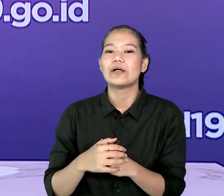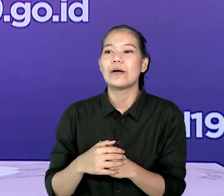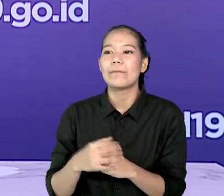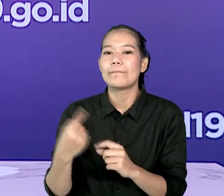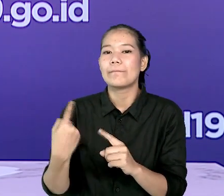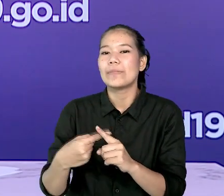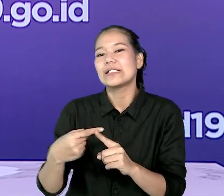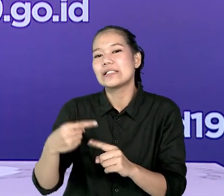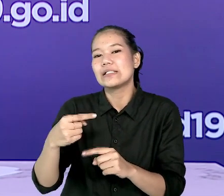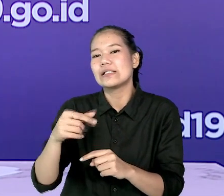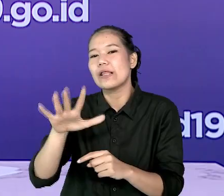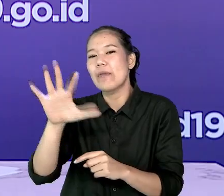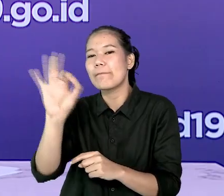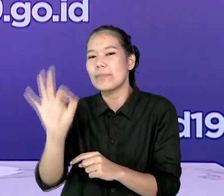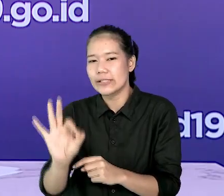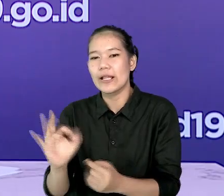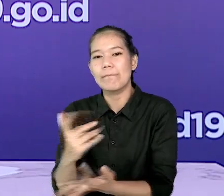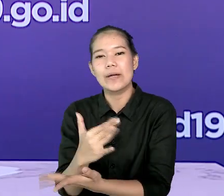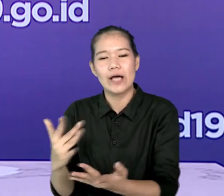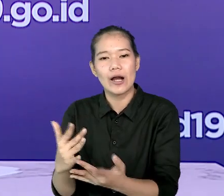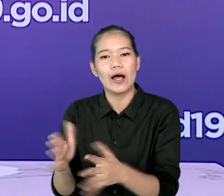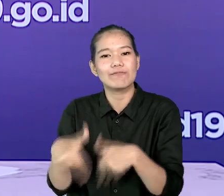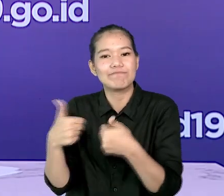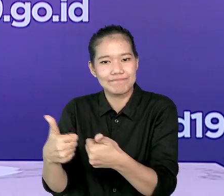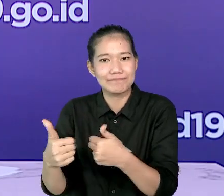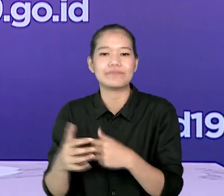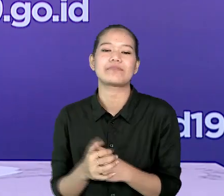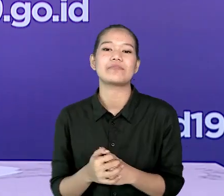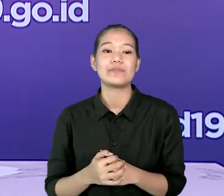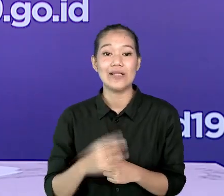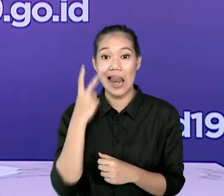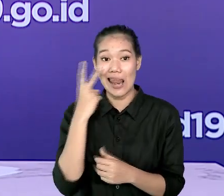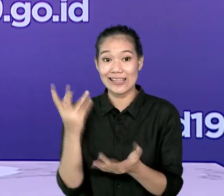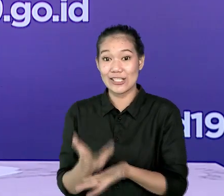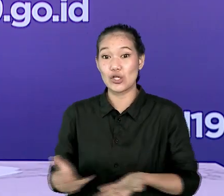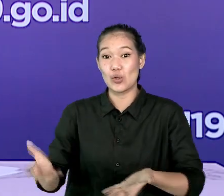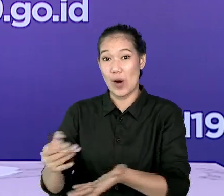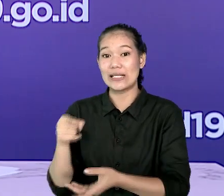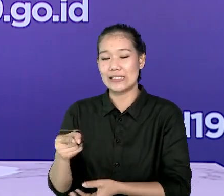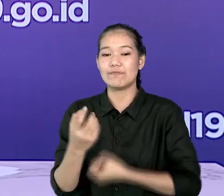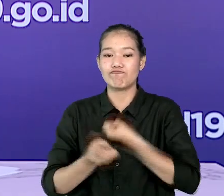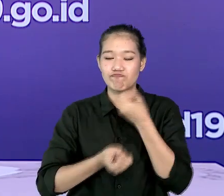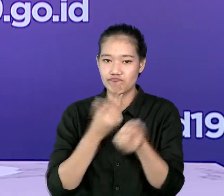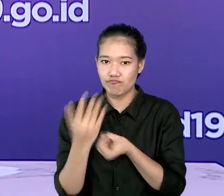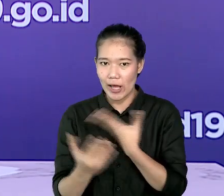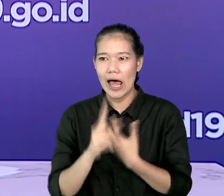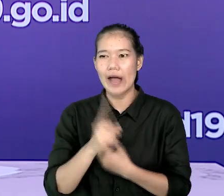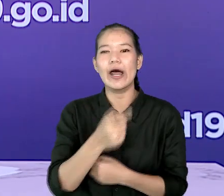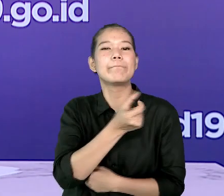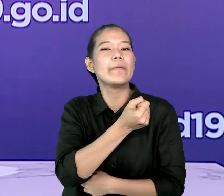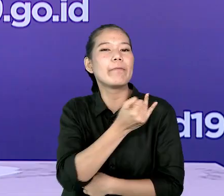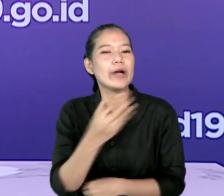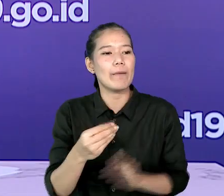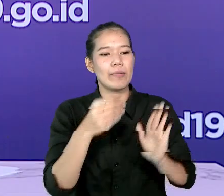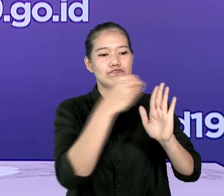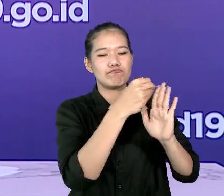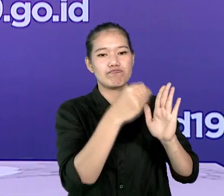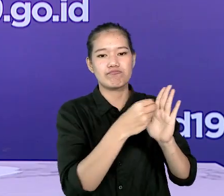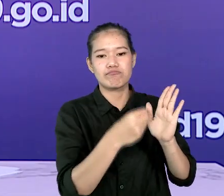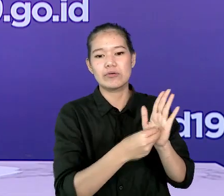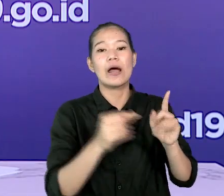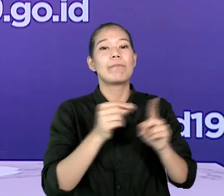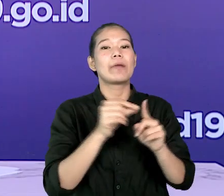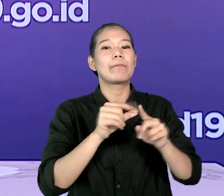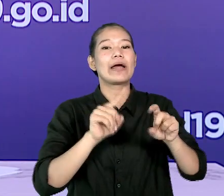dari 5%. Berangkat dari fakta tersebut, saya akan menyampaikan beberapa poin perubahan